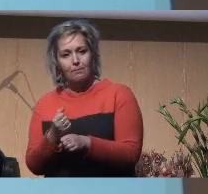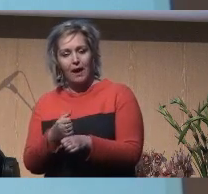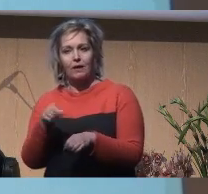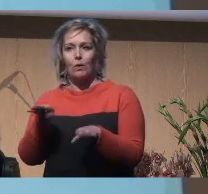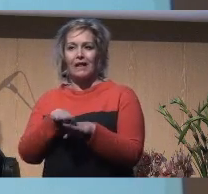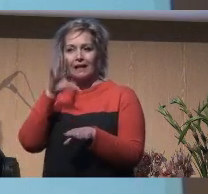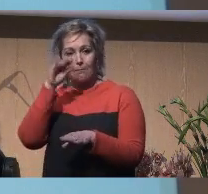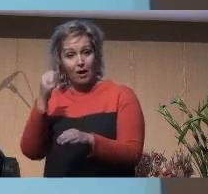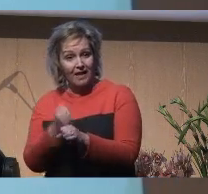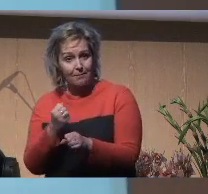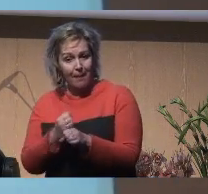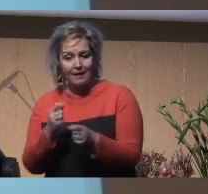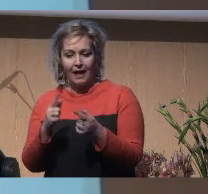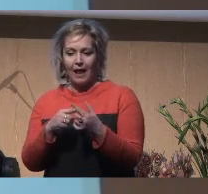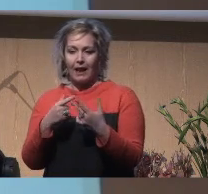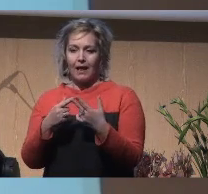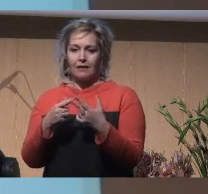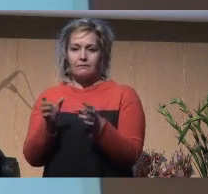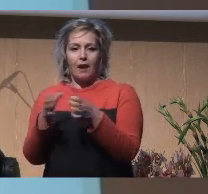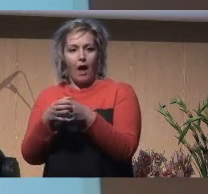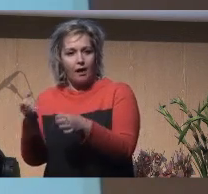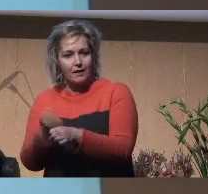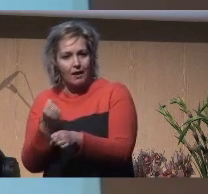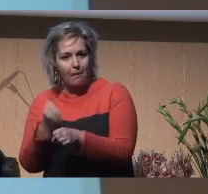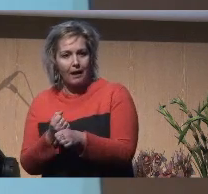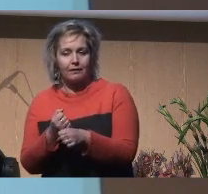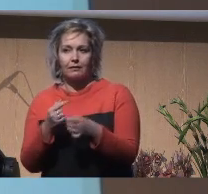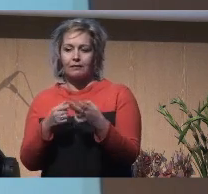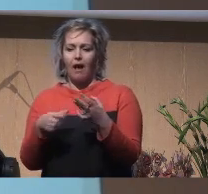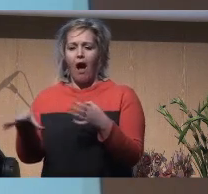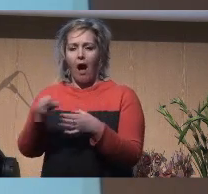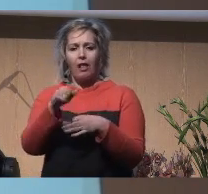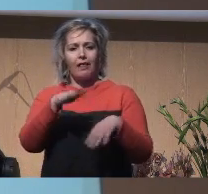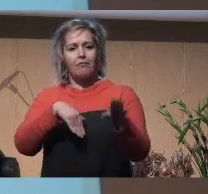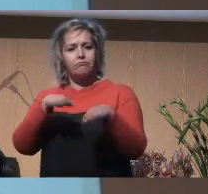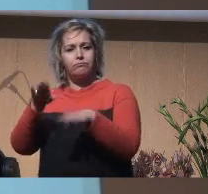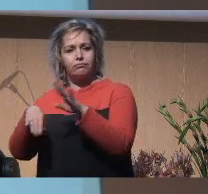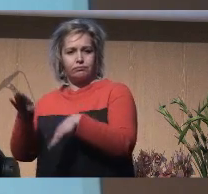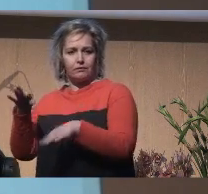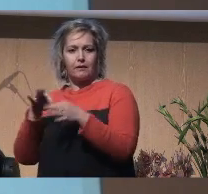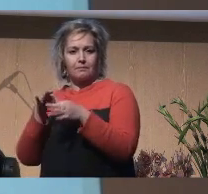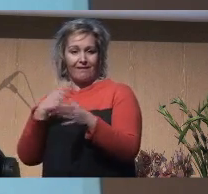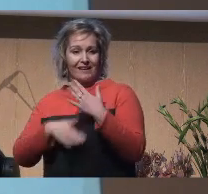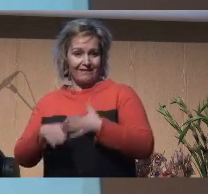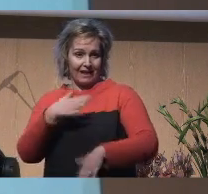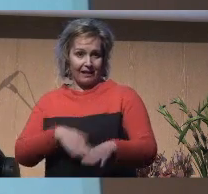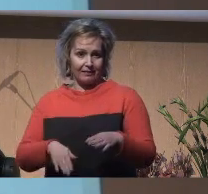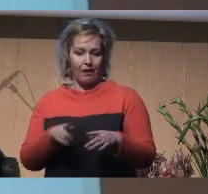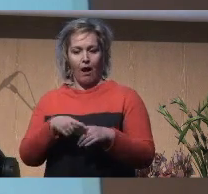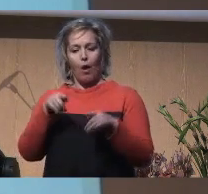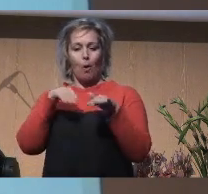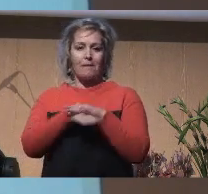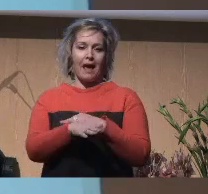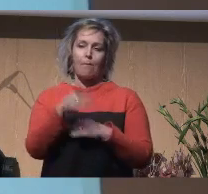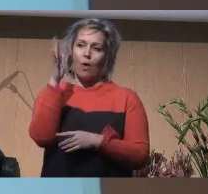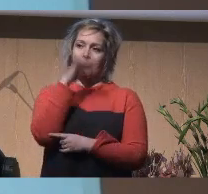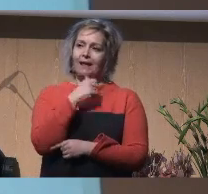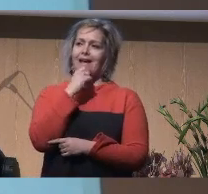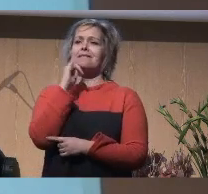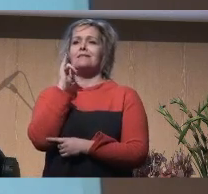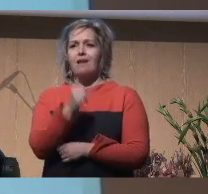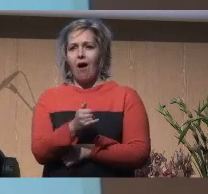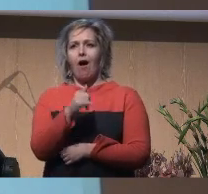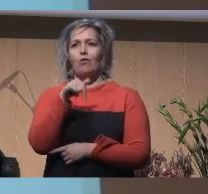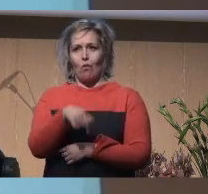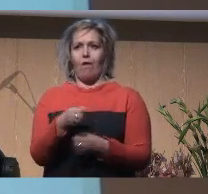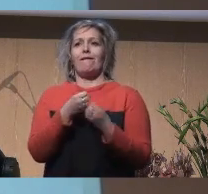likemannsarbeid eller i lagsarbeid, alle ulike deler av frivilligheten, komme hjem og tenke, ja, her det